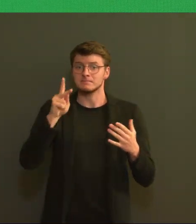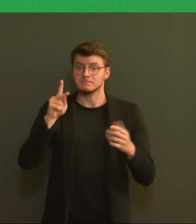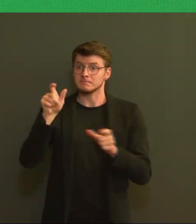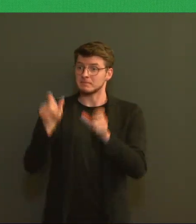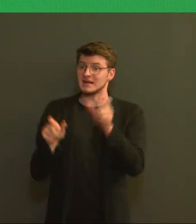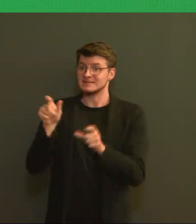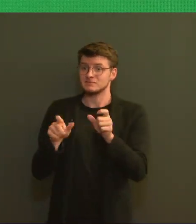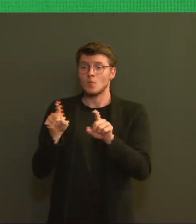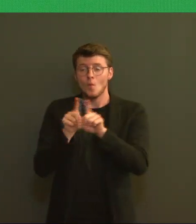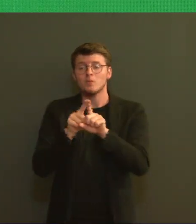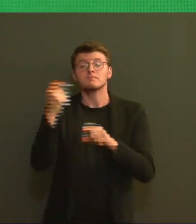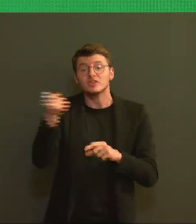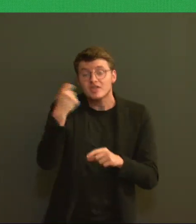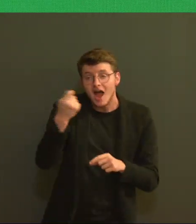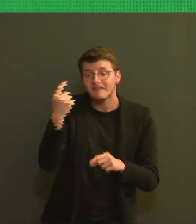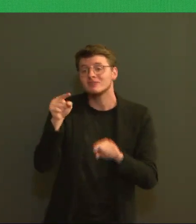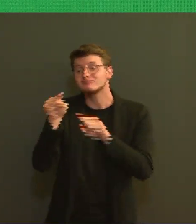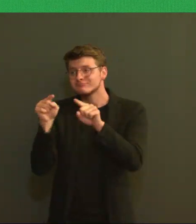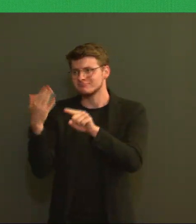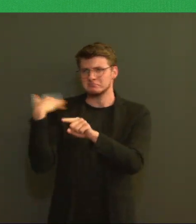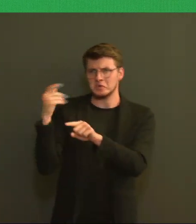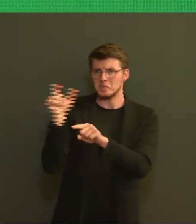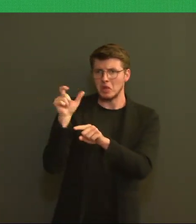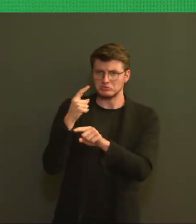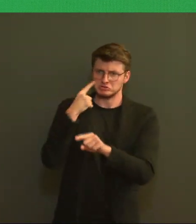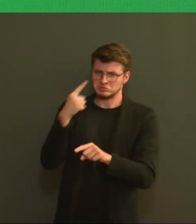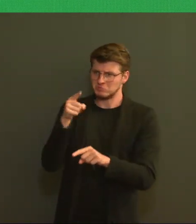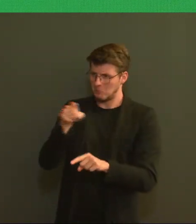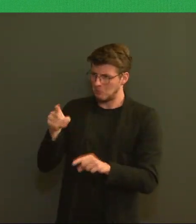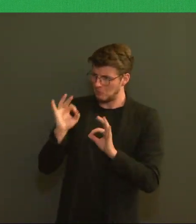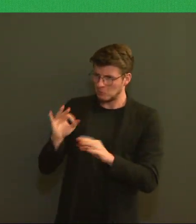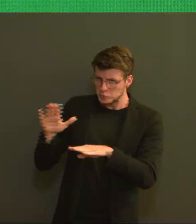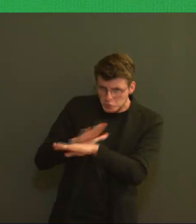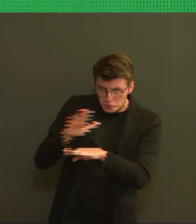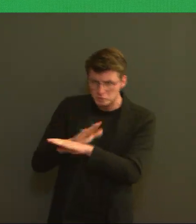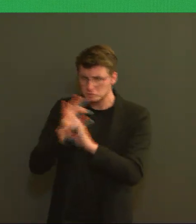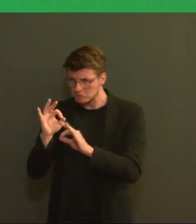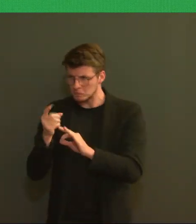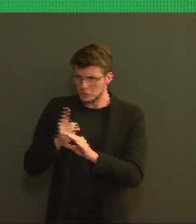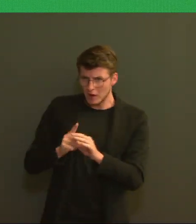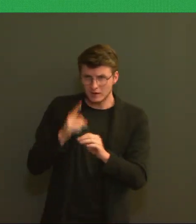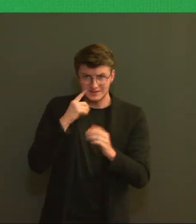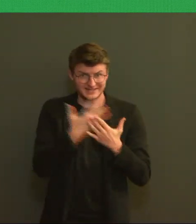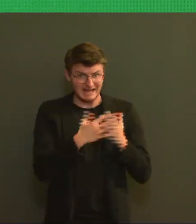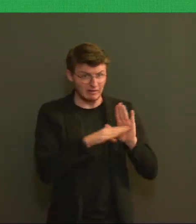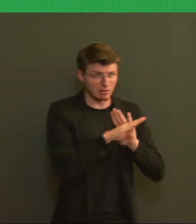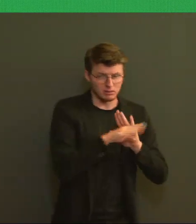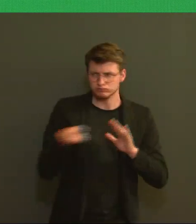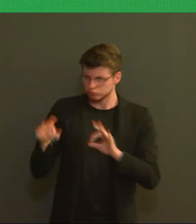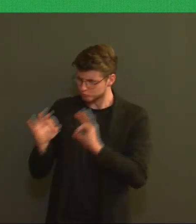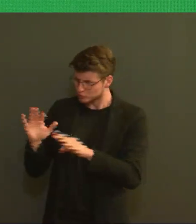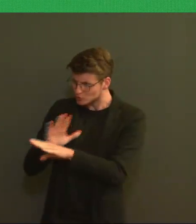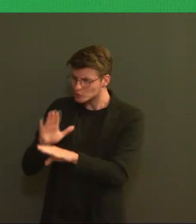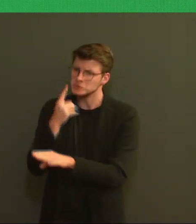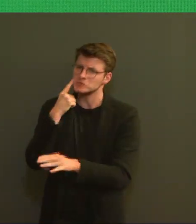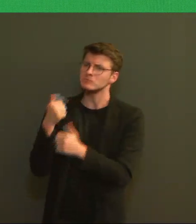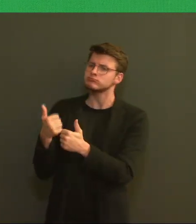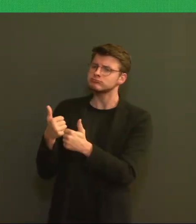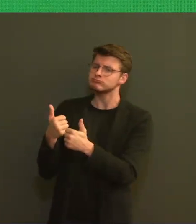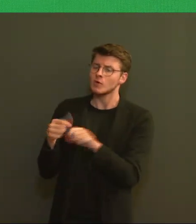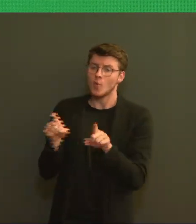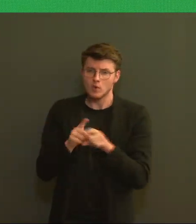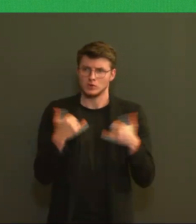ondernemingen dit weekend op een gepaste manier hebben gereageerd op de toename van het aantal besmettingen. Ook de meeste jongeren hebben hun